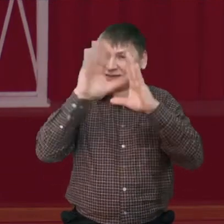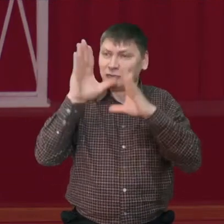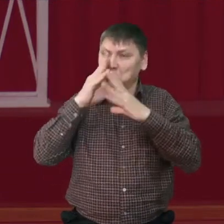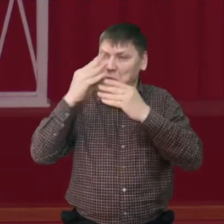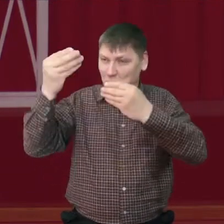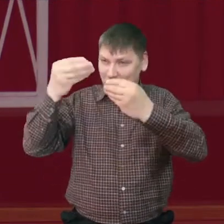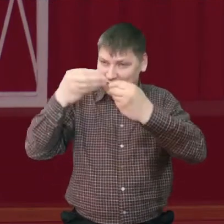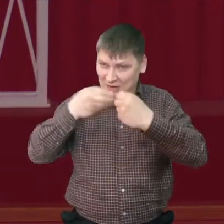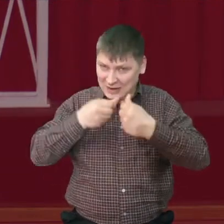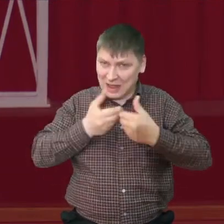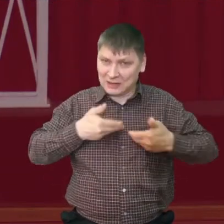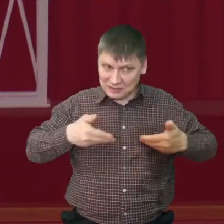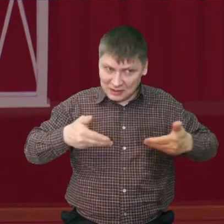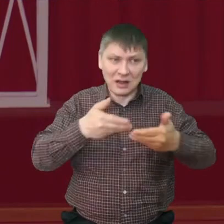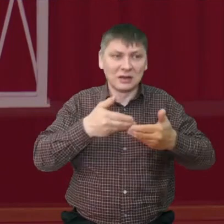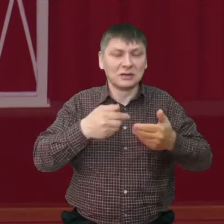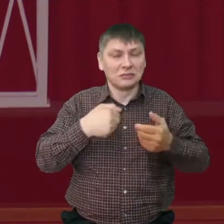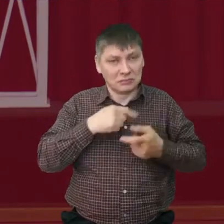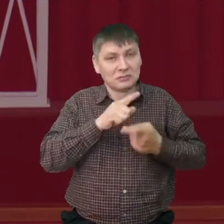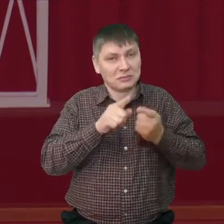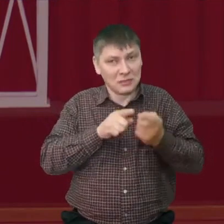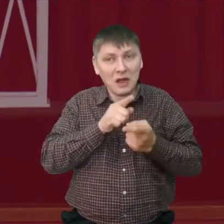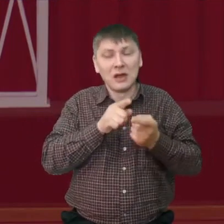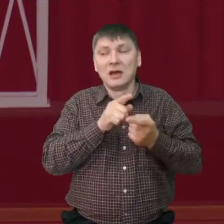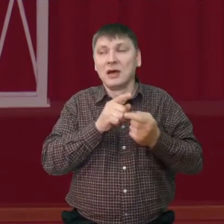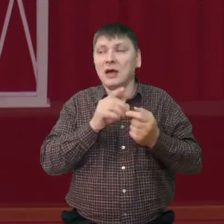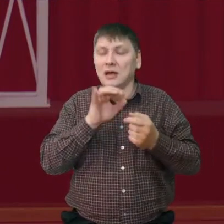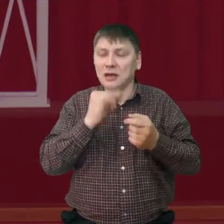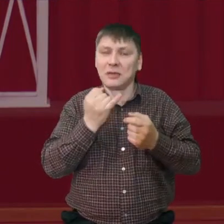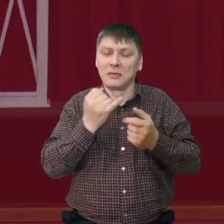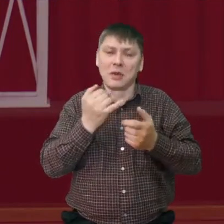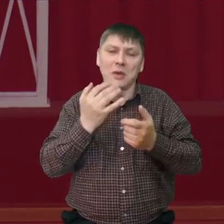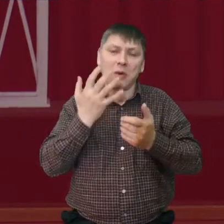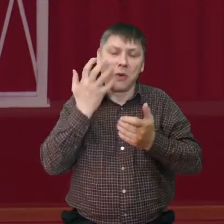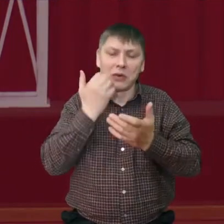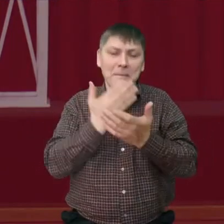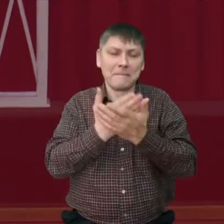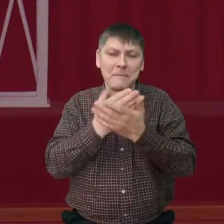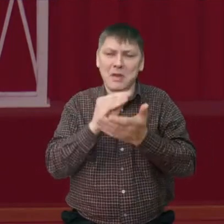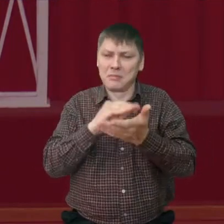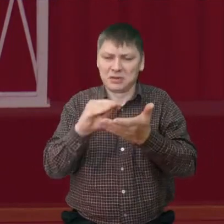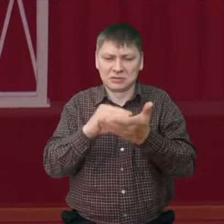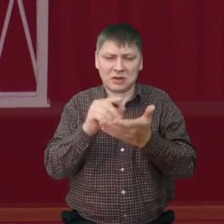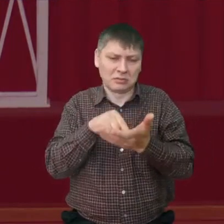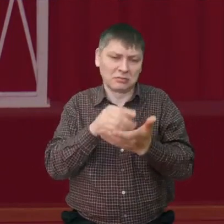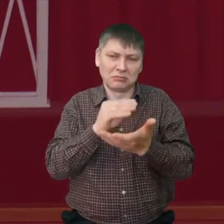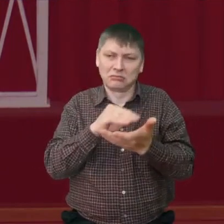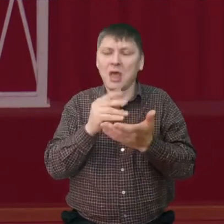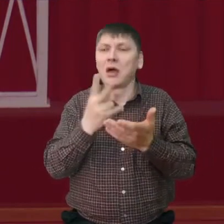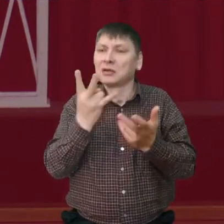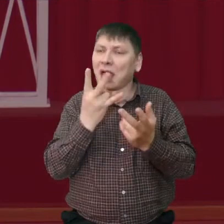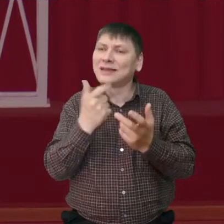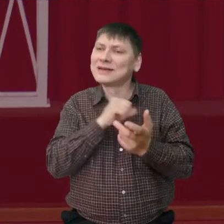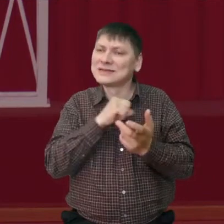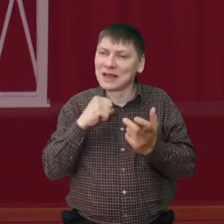то, к чему мы должны стремиться. И когда Писание говорит, что мы исследуем самих себя, в вере ли мы